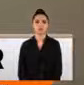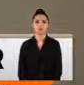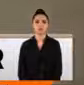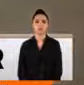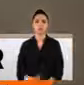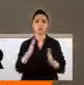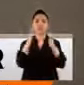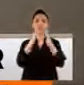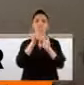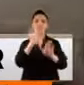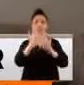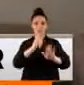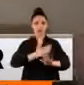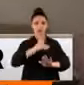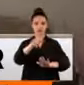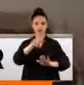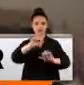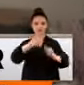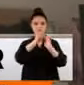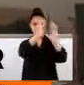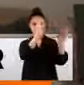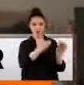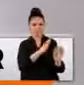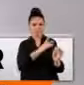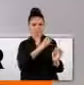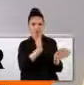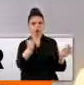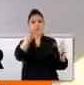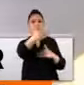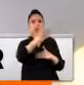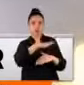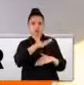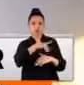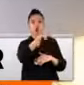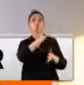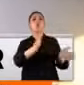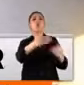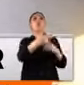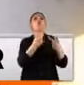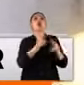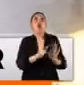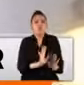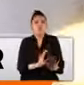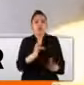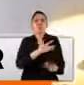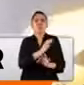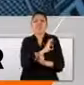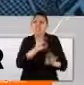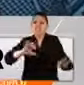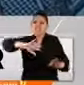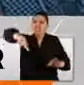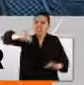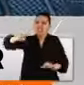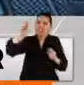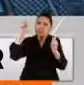Daire kapımın önünde dolap duruyordu, kutu içinde. O kutuyu daha açamamışken vicdansız hırsızların hedefi oldu.